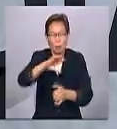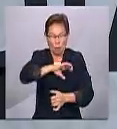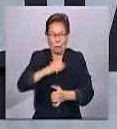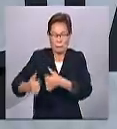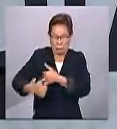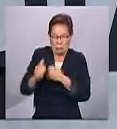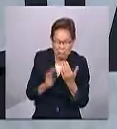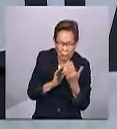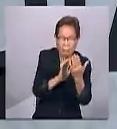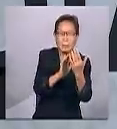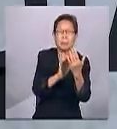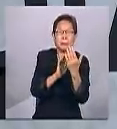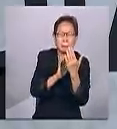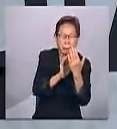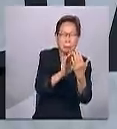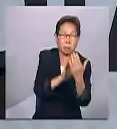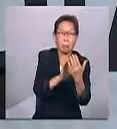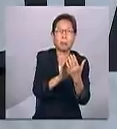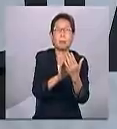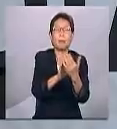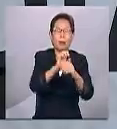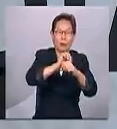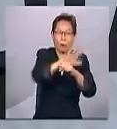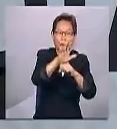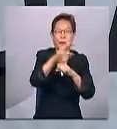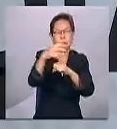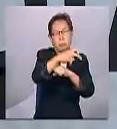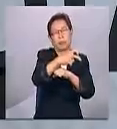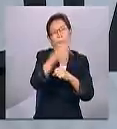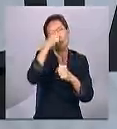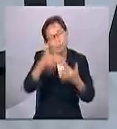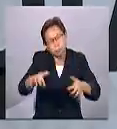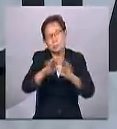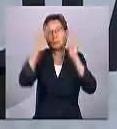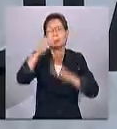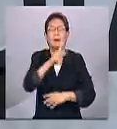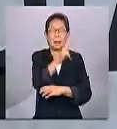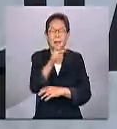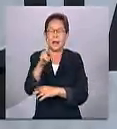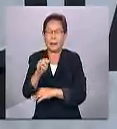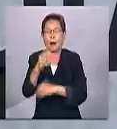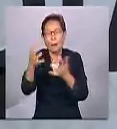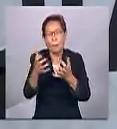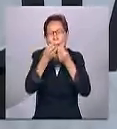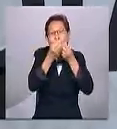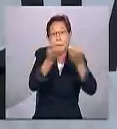COVID-19 demi kepentingan negara. Kementerian Kesihatan ingin memaklumkan bahawa